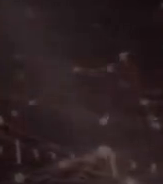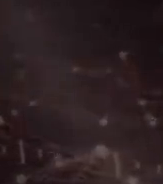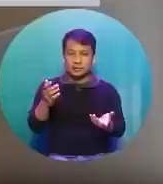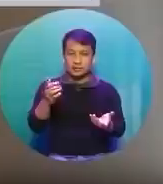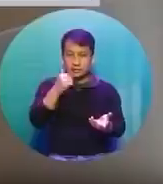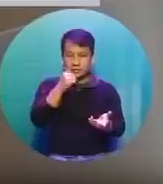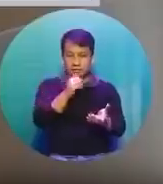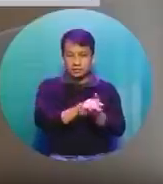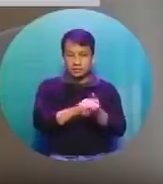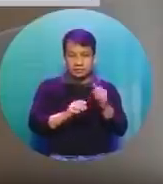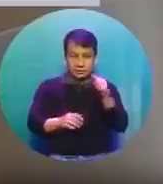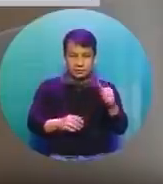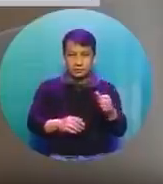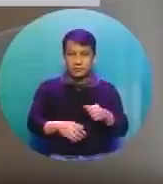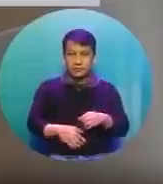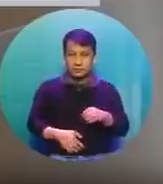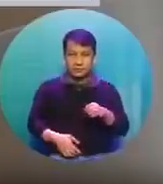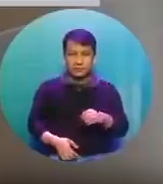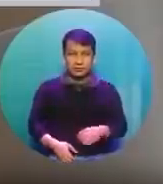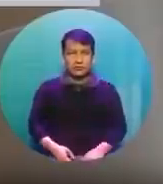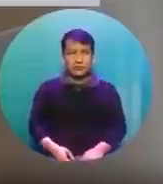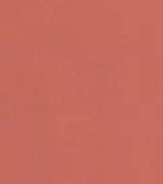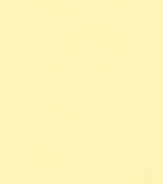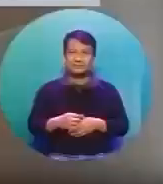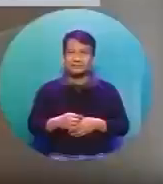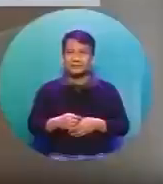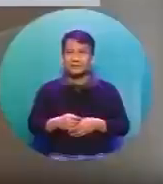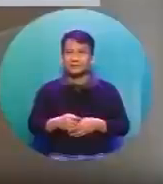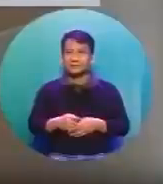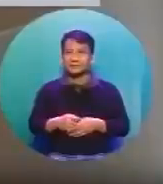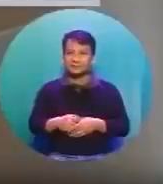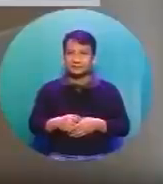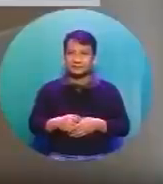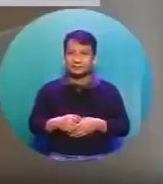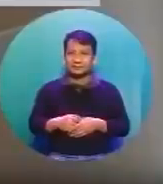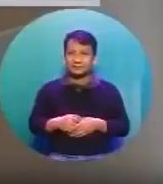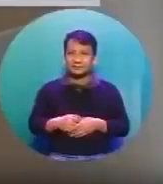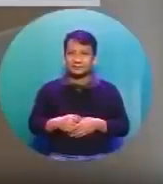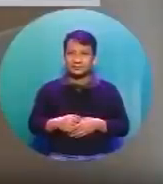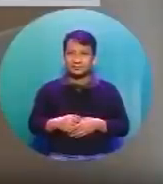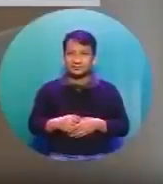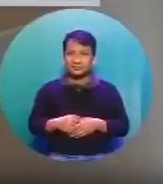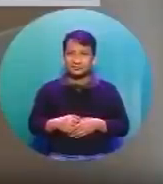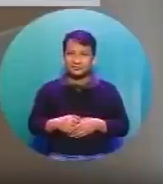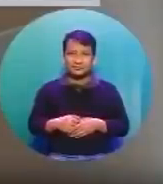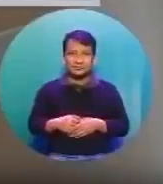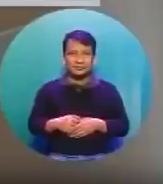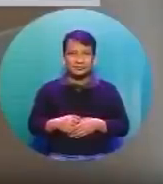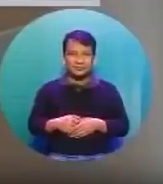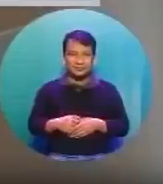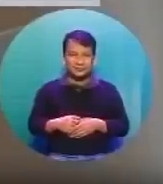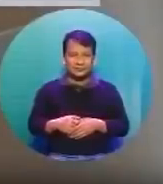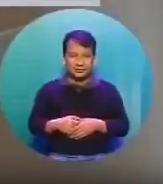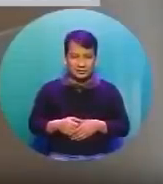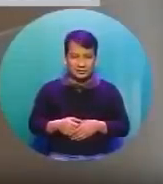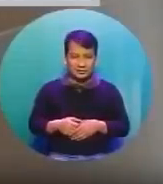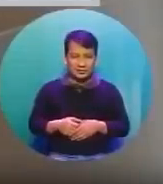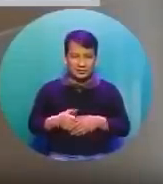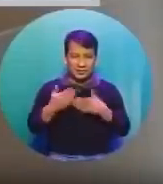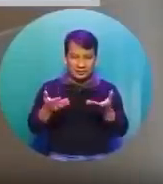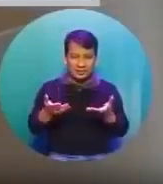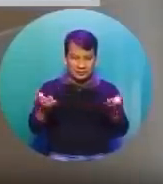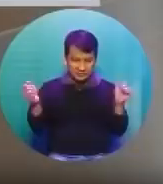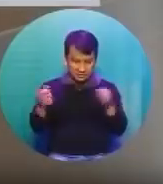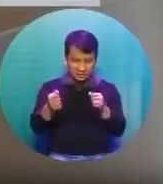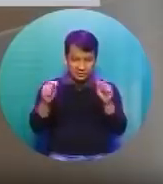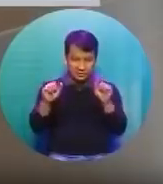Si Kabit? Eh, pinili ko po si Elena po, sir. Mrs. Bibar? Yes po. Ganito na lang po ang gagawin natin. Subukan ko na